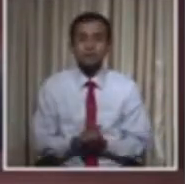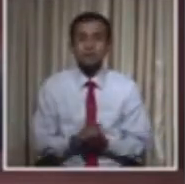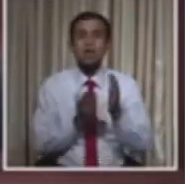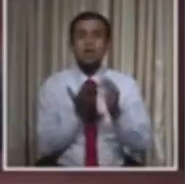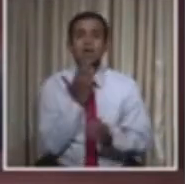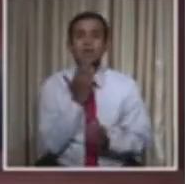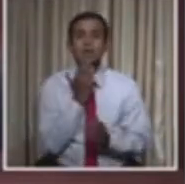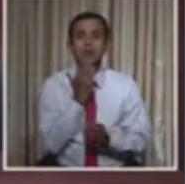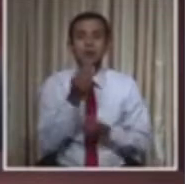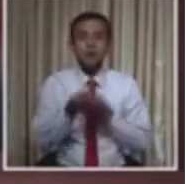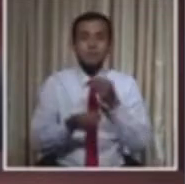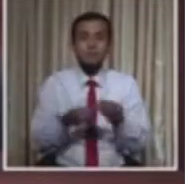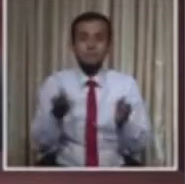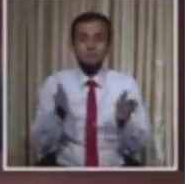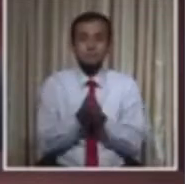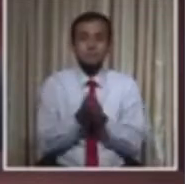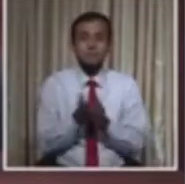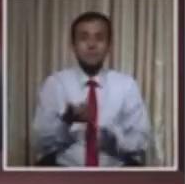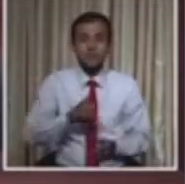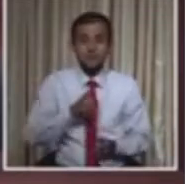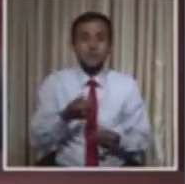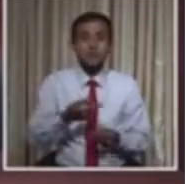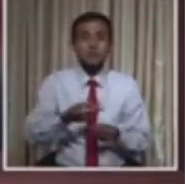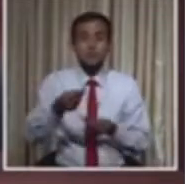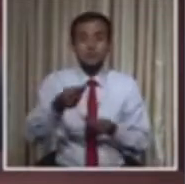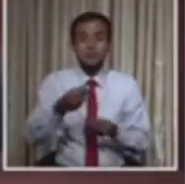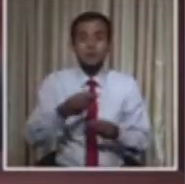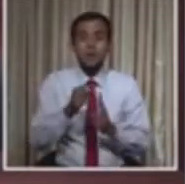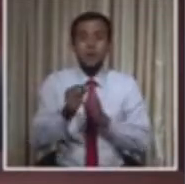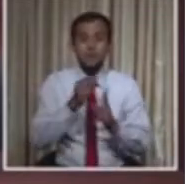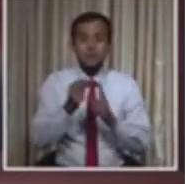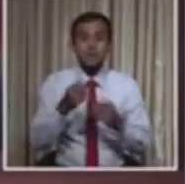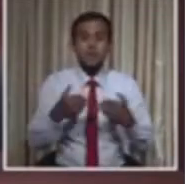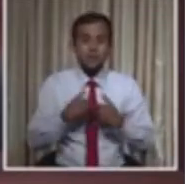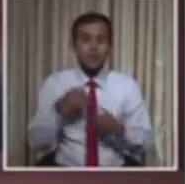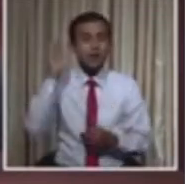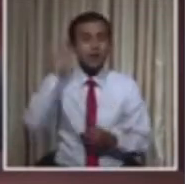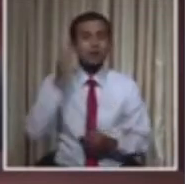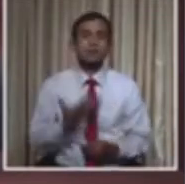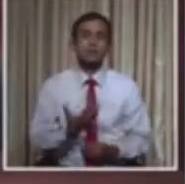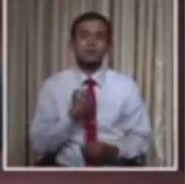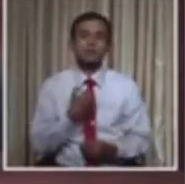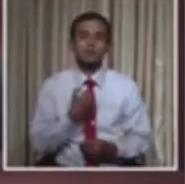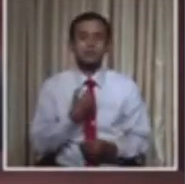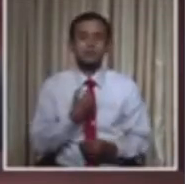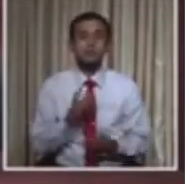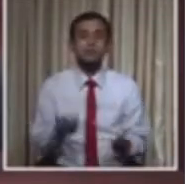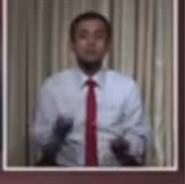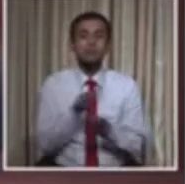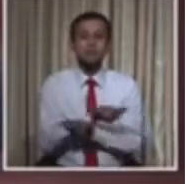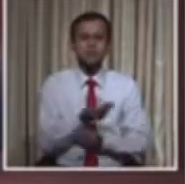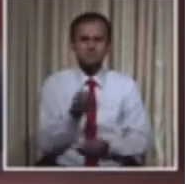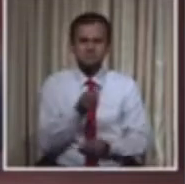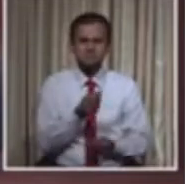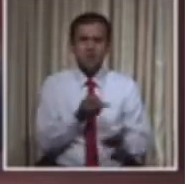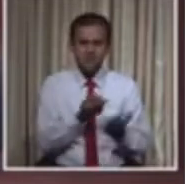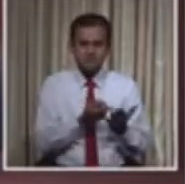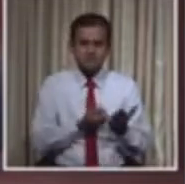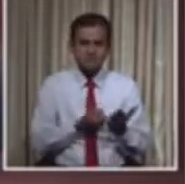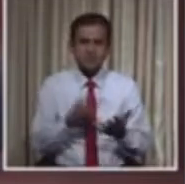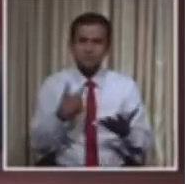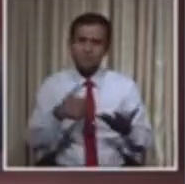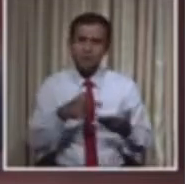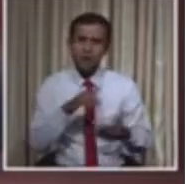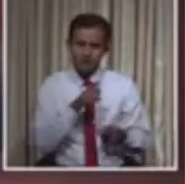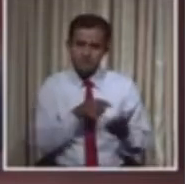ඇමරිකානු සමාගමක් එක්ක එන ලද එකගතාවයන් පාර්ලිමේන්තුව අපිට දැනගන්න ඕන. ඒ ගිවිසුමේ යම් අඩුපාඩු තිබෙනවා නම් යම් කරුණු තිබෙනවා